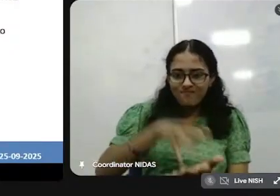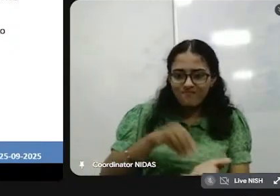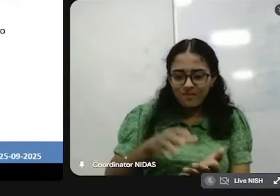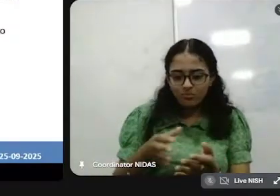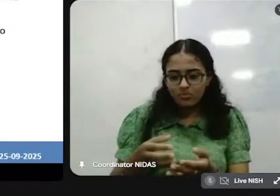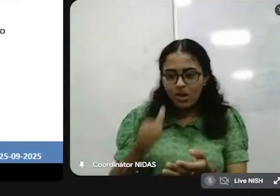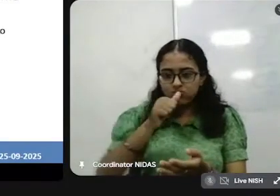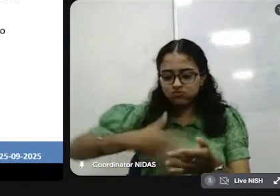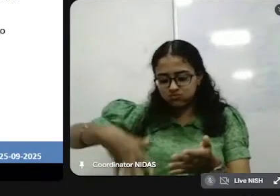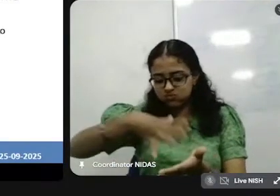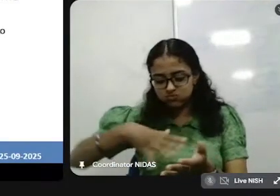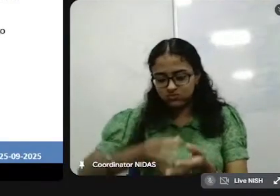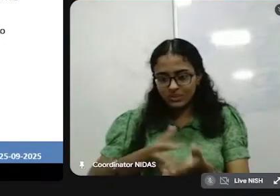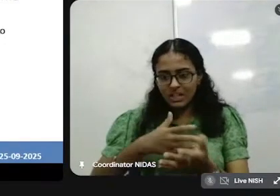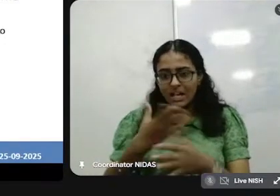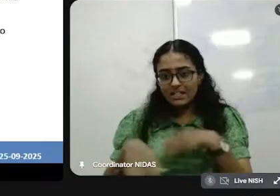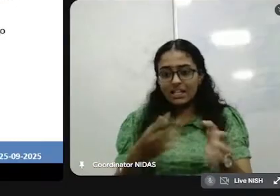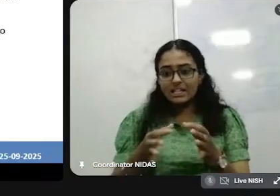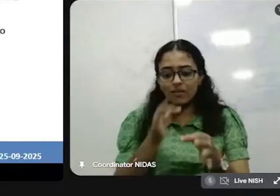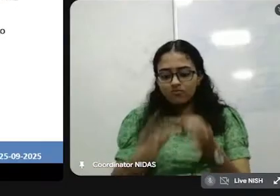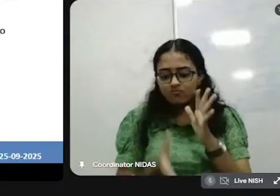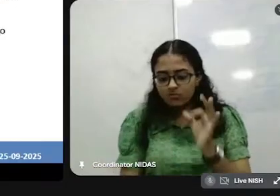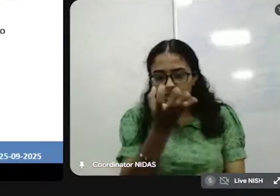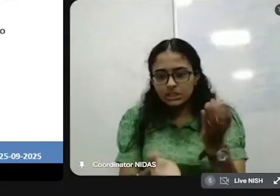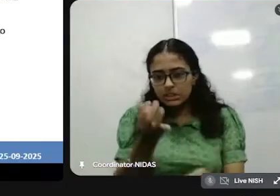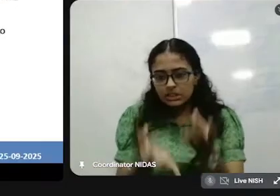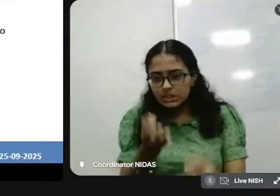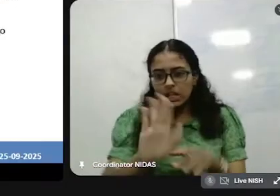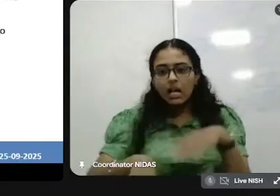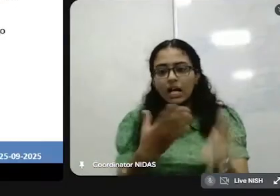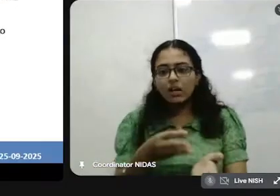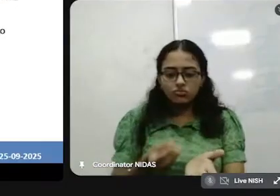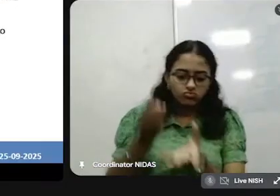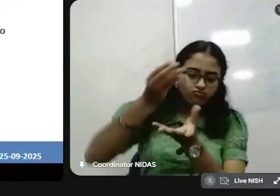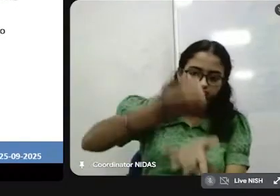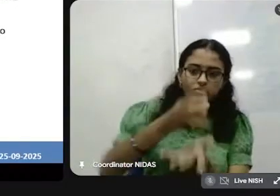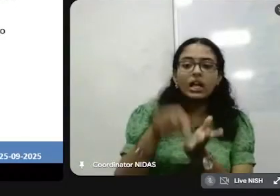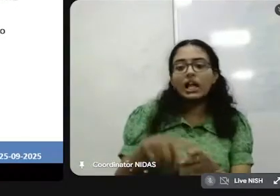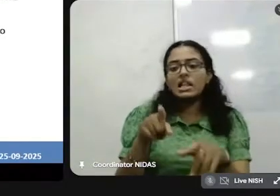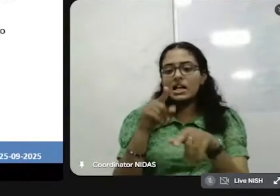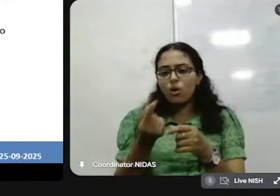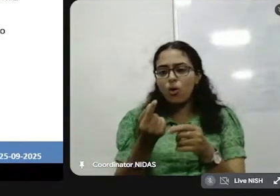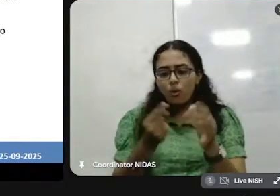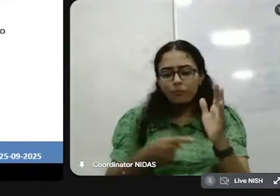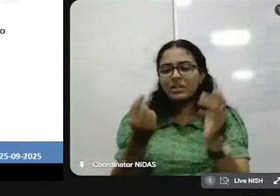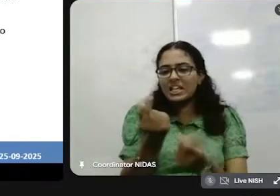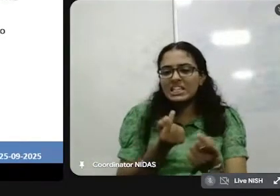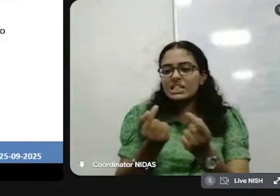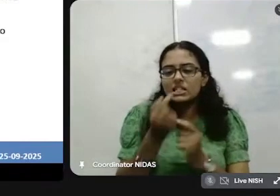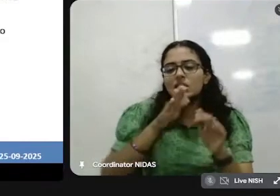വെള്ളം തിളപ്പിക്കാനായിട്ട് വെക്കുക, അതിനുശേഷം അരി തിളച്ച വെള്ളത്തിനായിട്ട് ഇടുക. ഇങ്ങനെ ഓരോ സ്റ്റെപ്പും പറഞ്ഞു